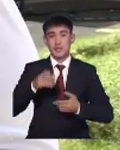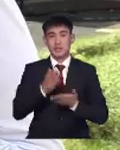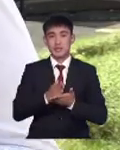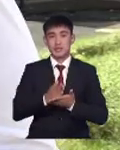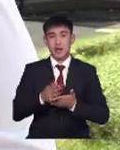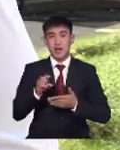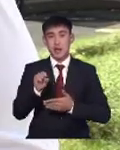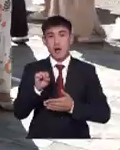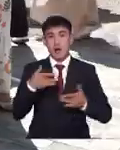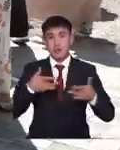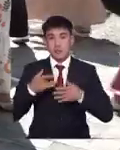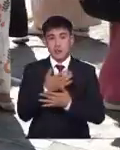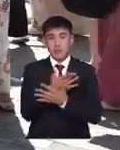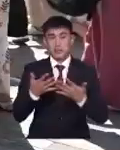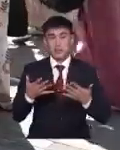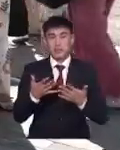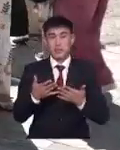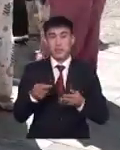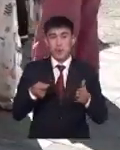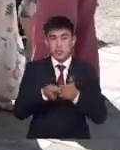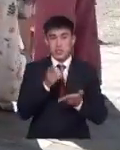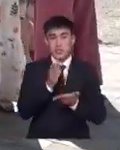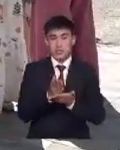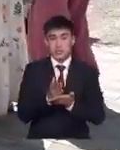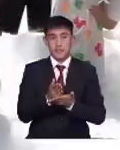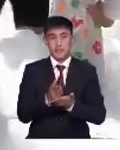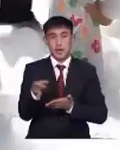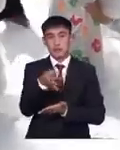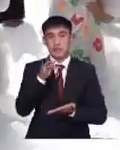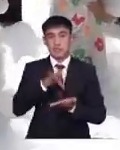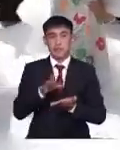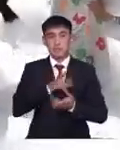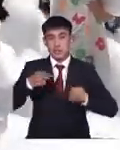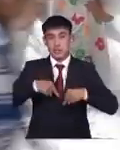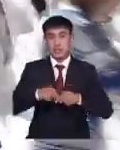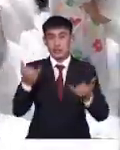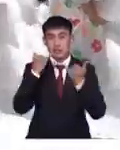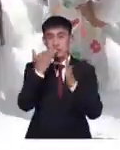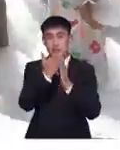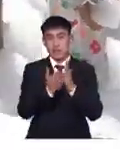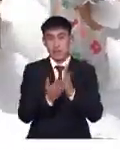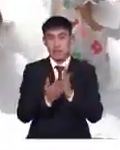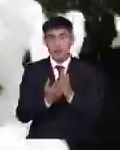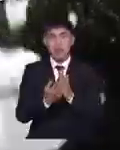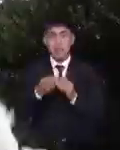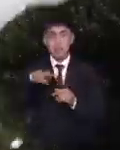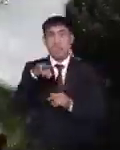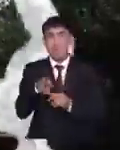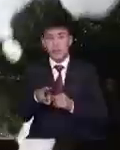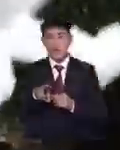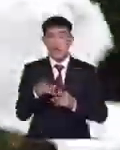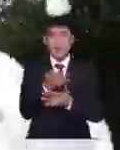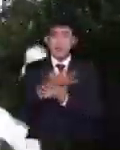пенная вечеринка, угощения. Кроме того, для юных жителей областного центра была организована увлекательная программа, включающая пенную вечеринку